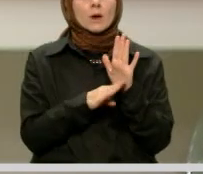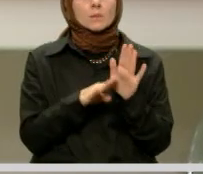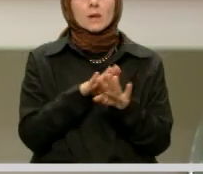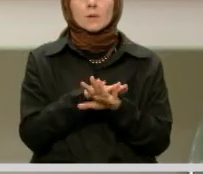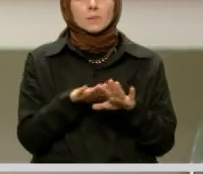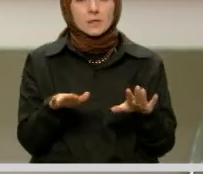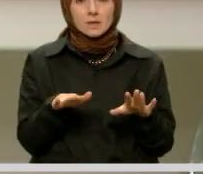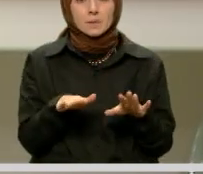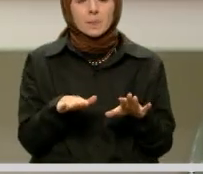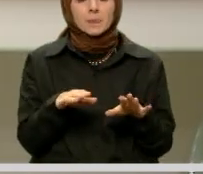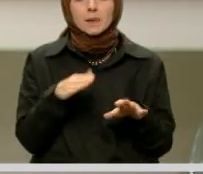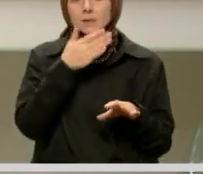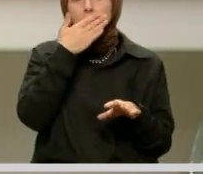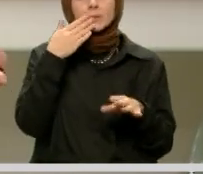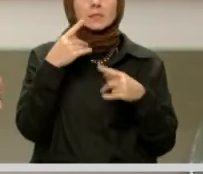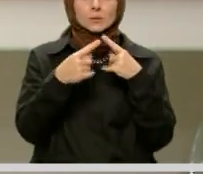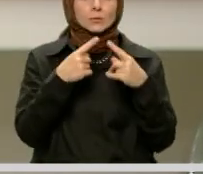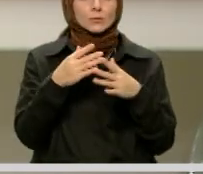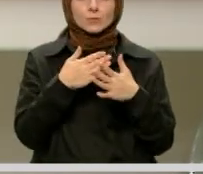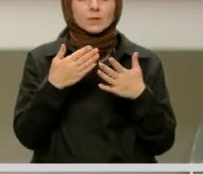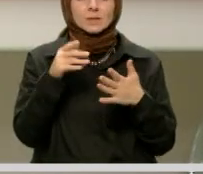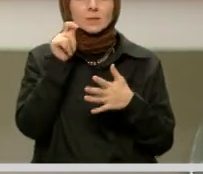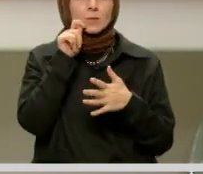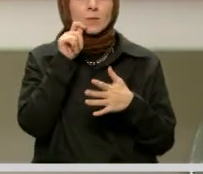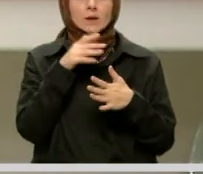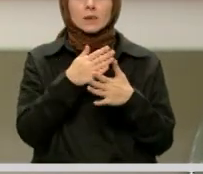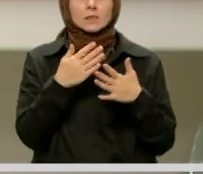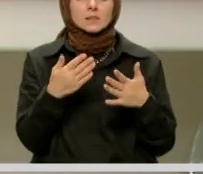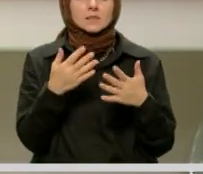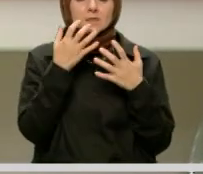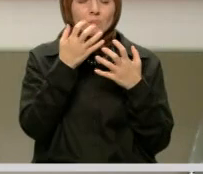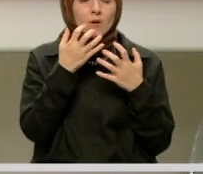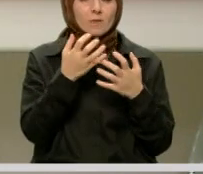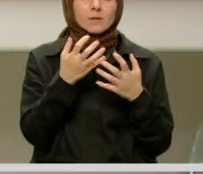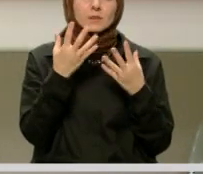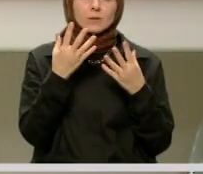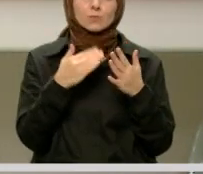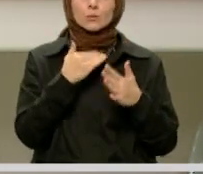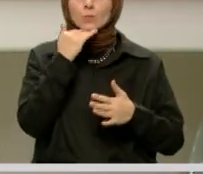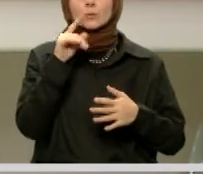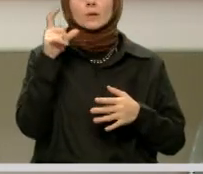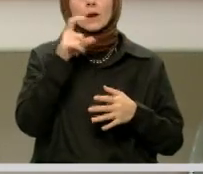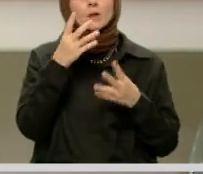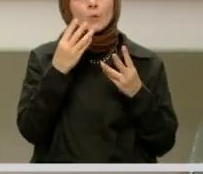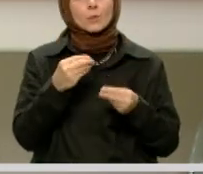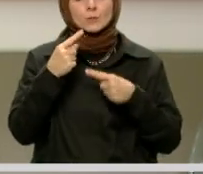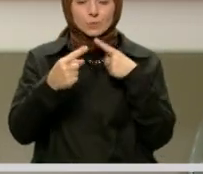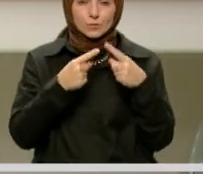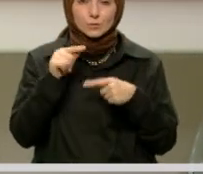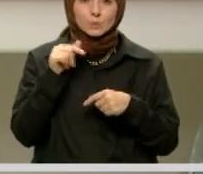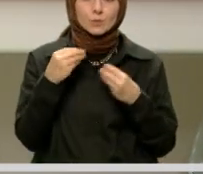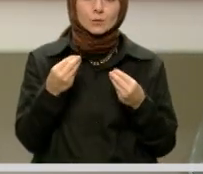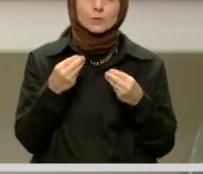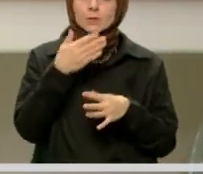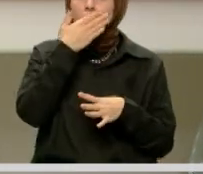nihayete erdirmiş olduk. Ramazan'ı konuştuk. Nasıl mübarek, nasıl rahmet ve mağfiret dolu bir ay olduğunu idrak etmeye çalıştık. Bu güzel Ramazan günleri